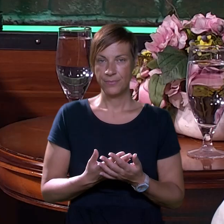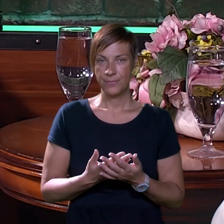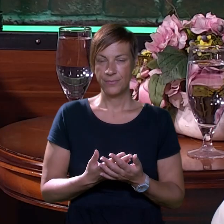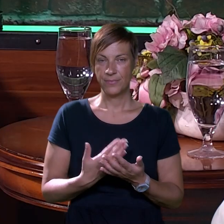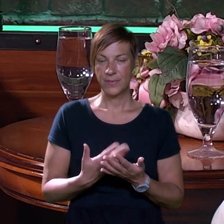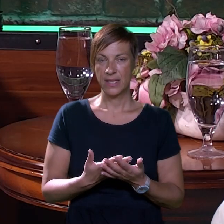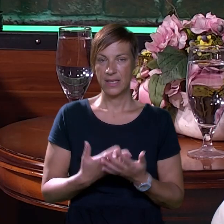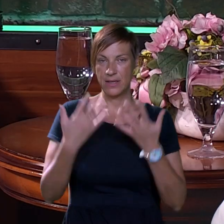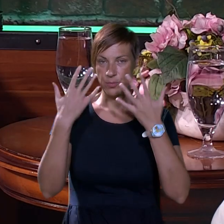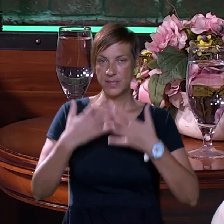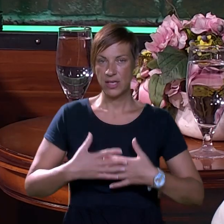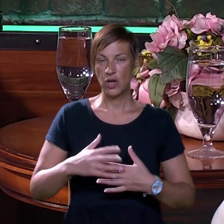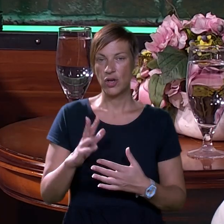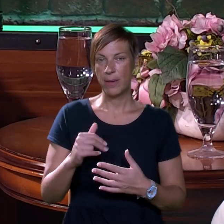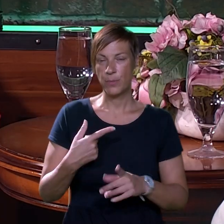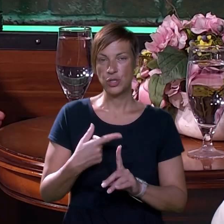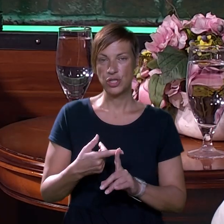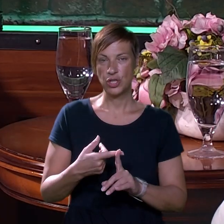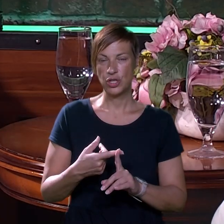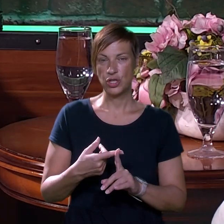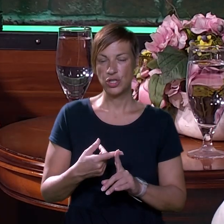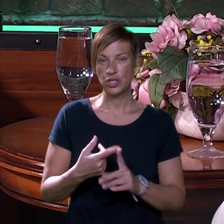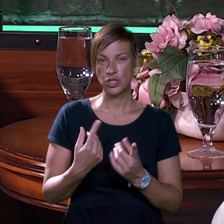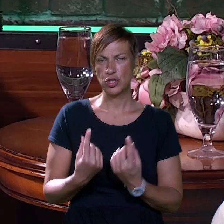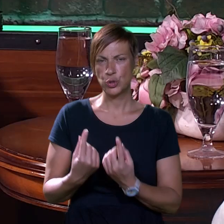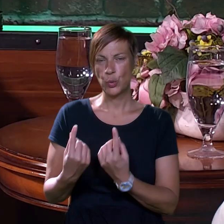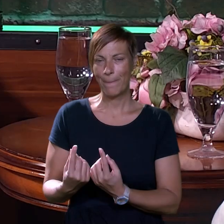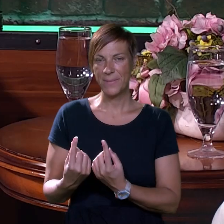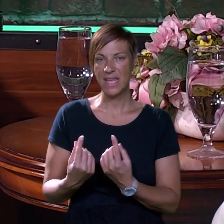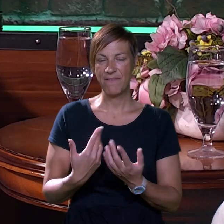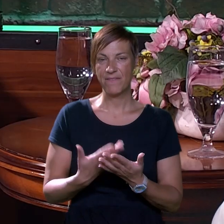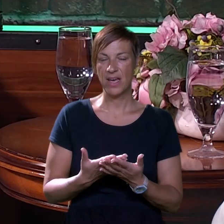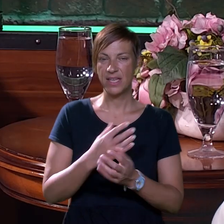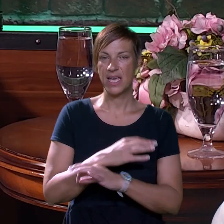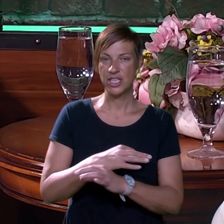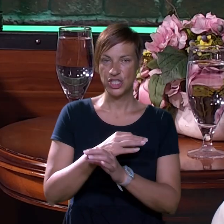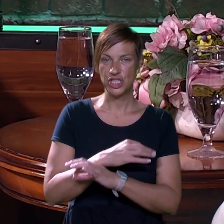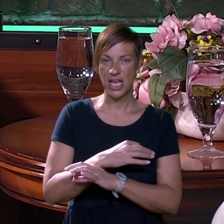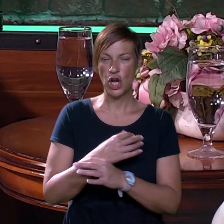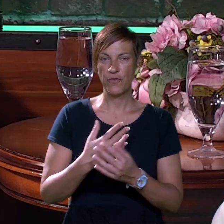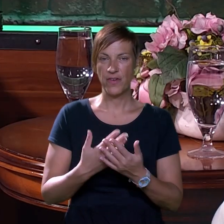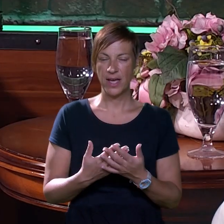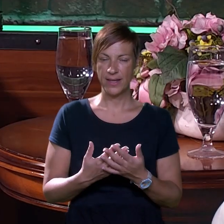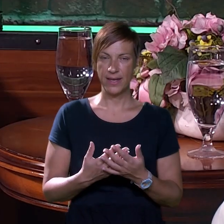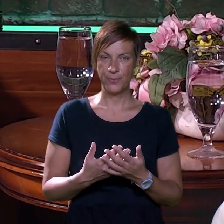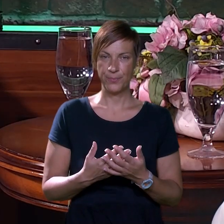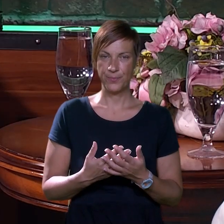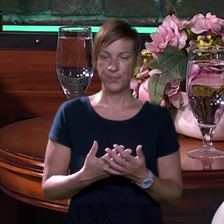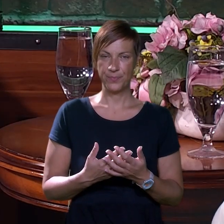i u psihologiji postoji točno nekakav stupnjevanje i žalovanja